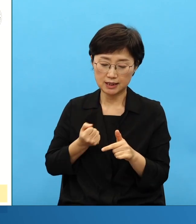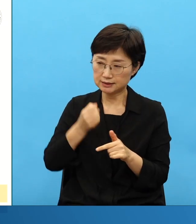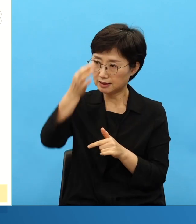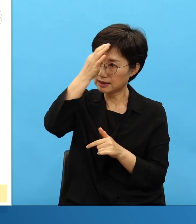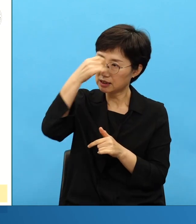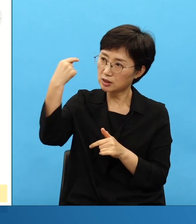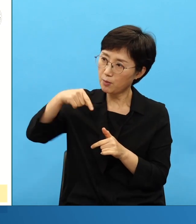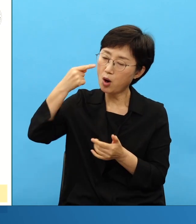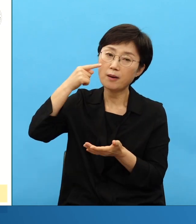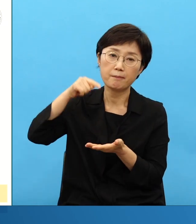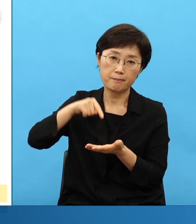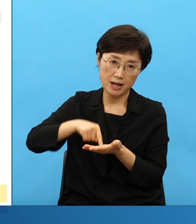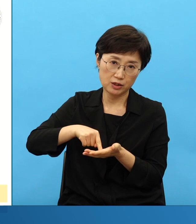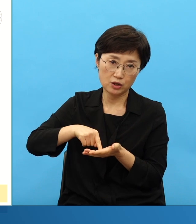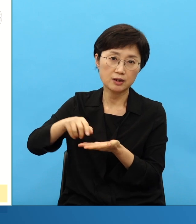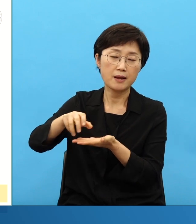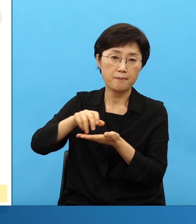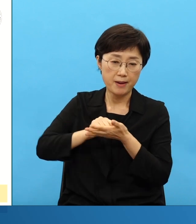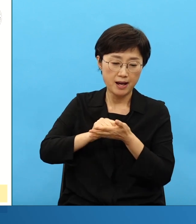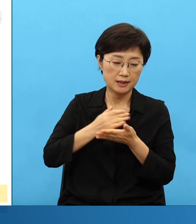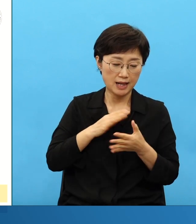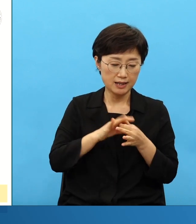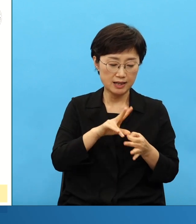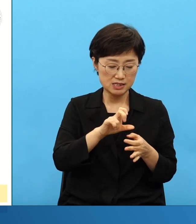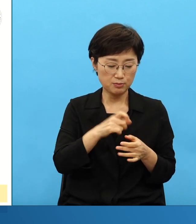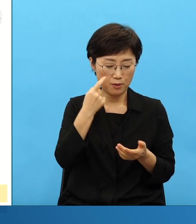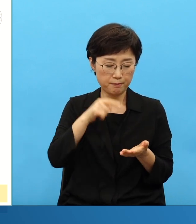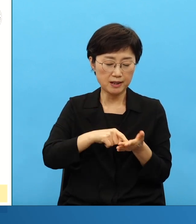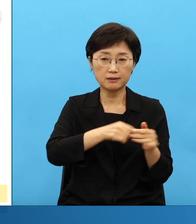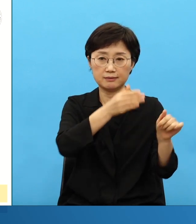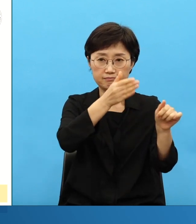발견하고 청소년의 25시를 발견하길 기도합니다.